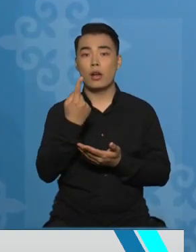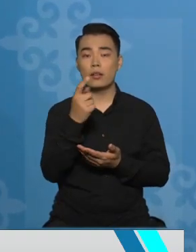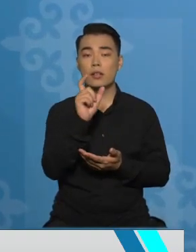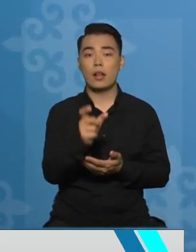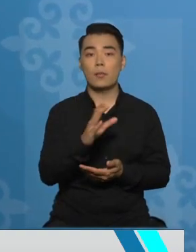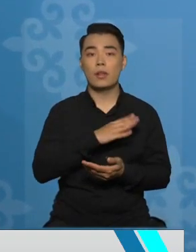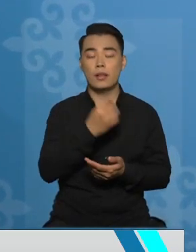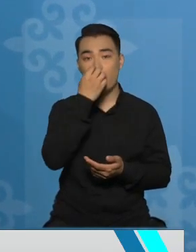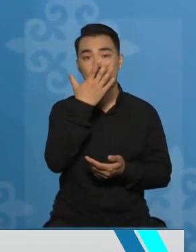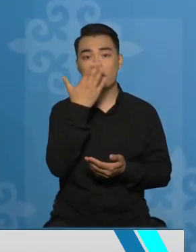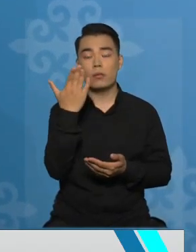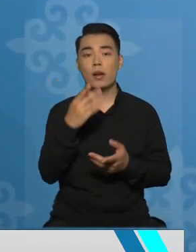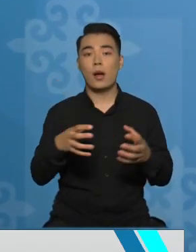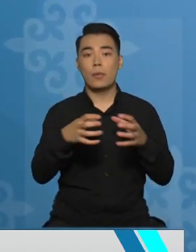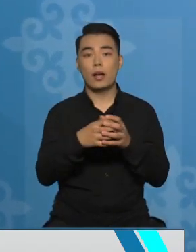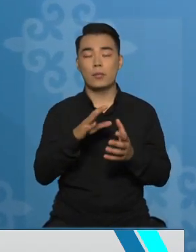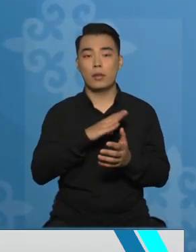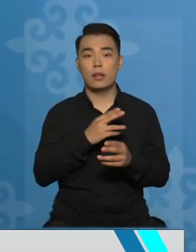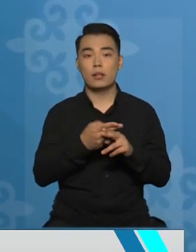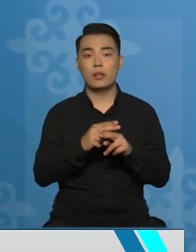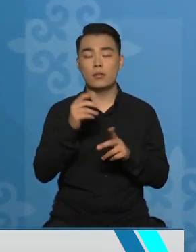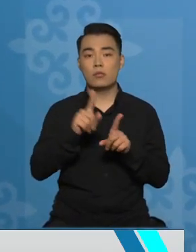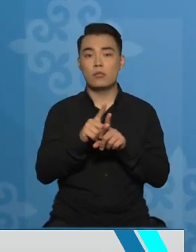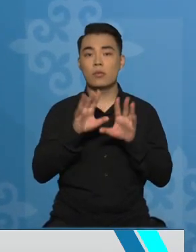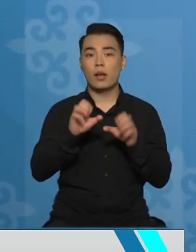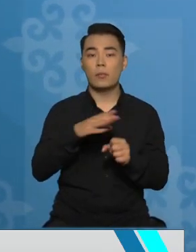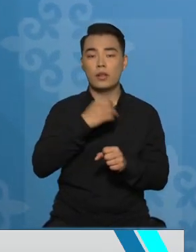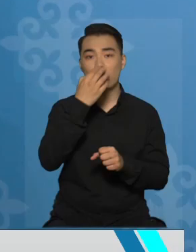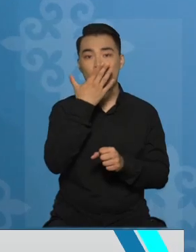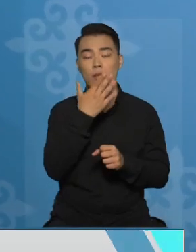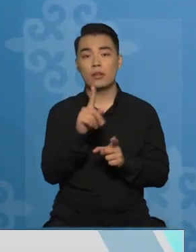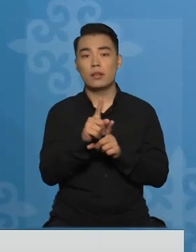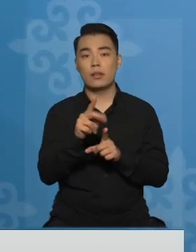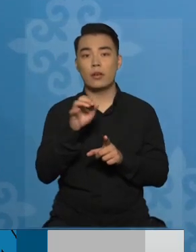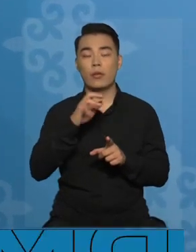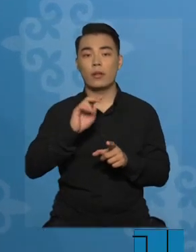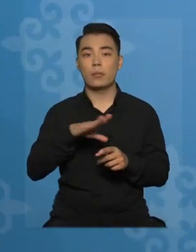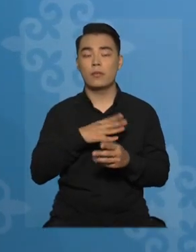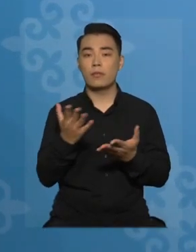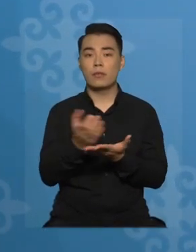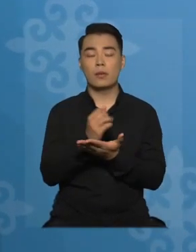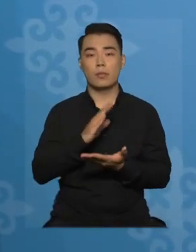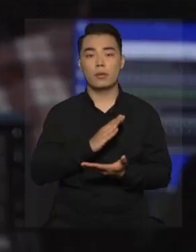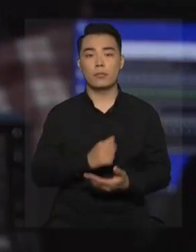в японской компании. Ее тоже силами японских дипломатов она была эвакуирована оттуда.